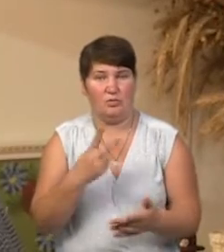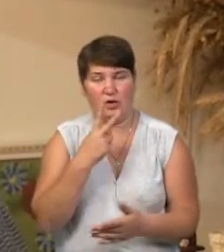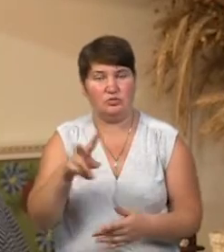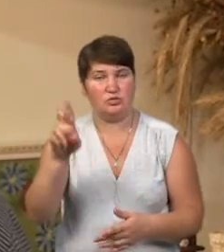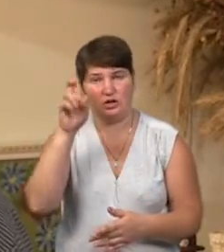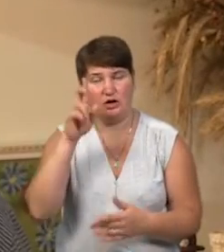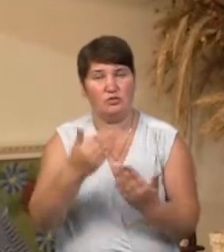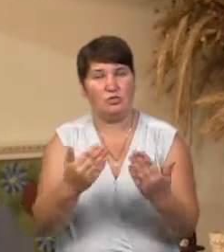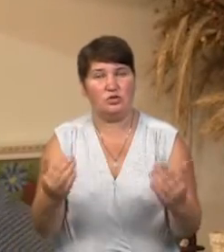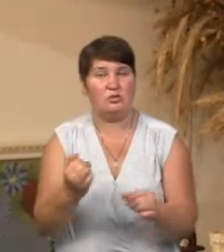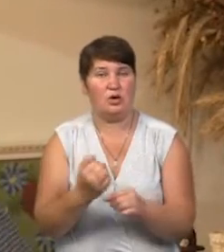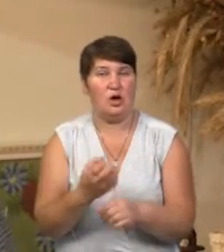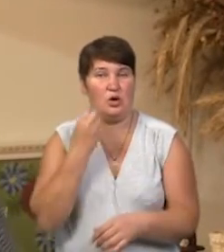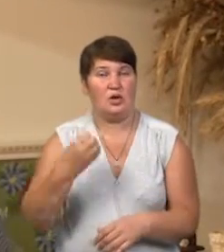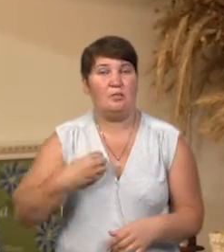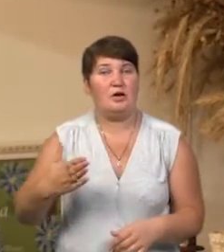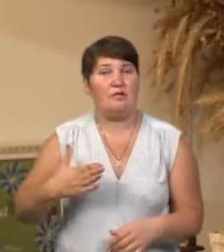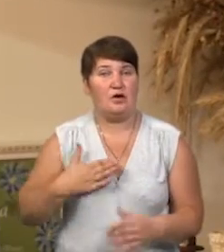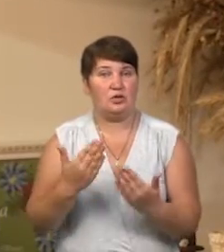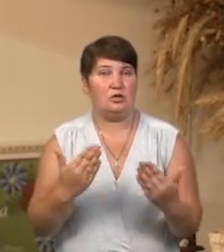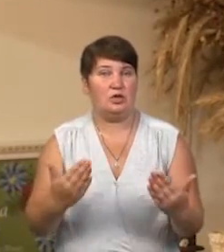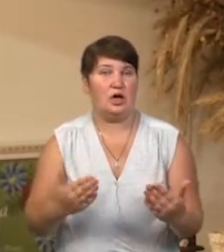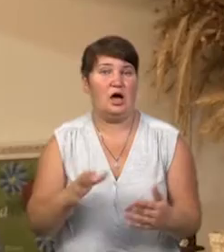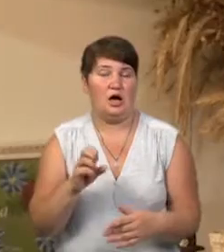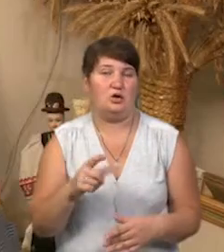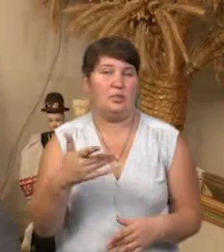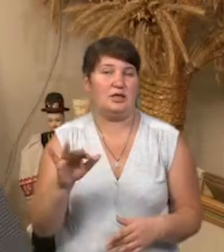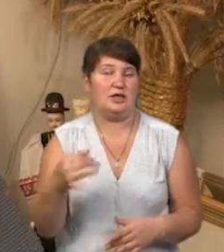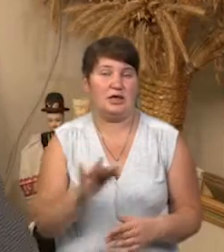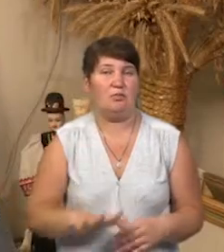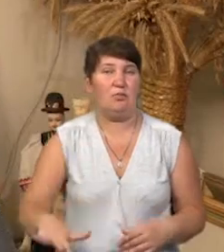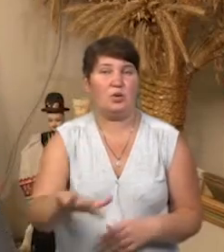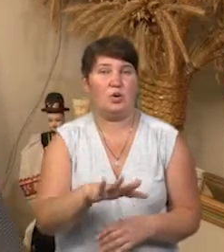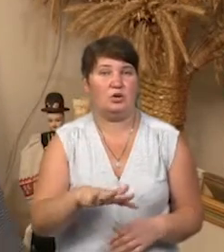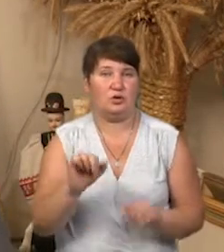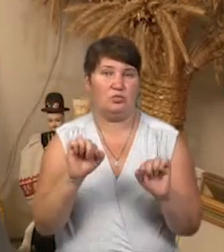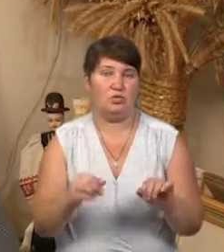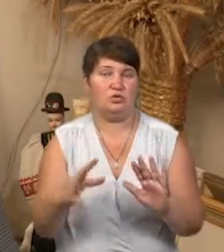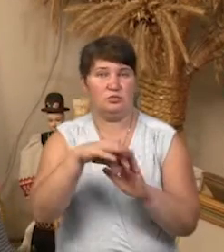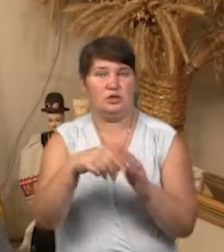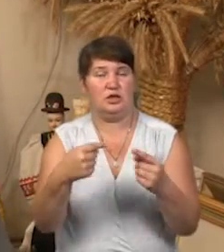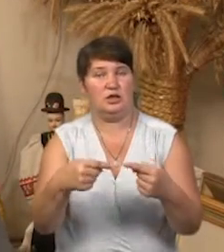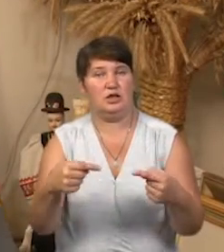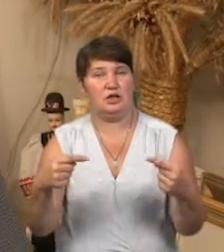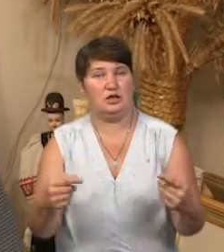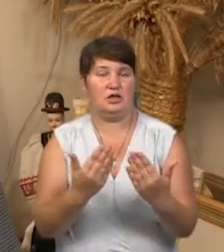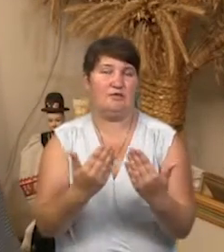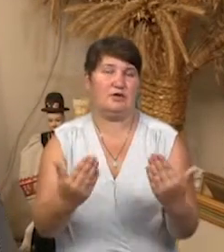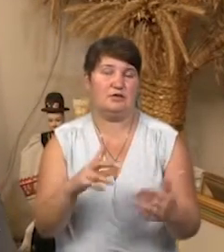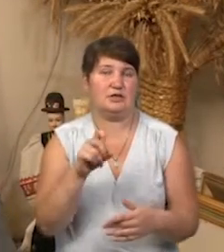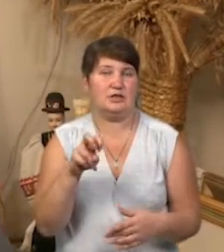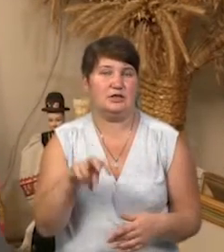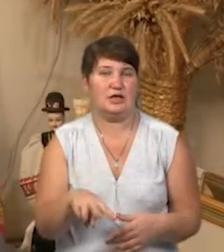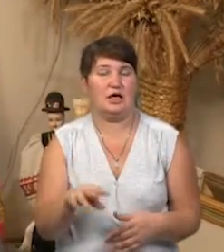робиться. А от коли приватний музей, він буде не як музей, а громадський простір, в котрому там будуть ще інші допоміжні, там все, і виставочні зали,